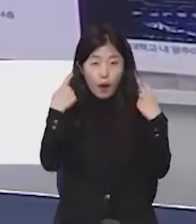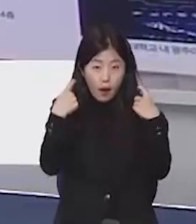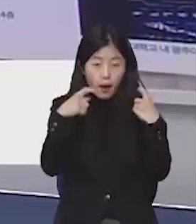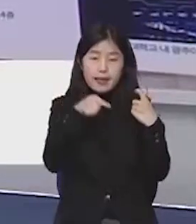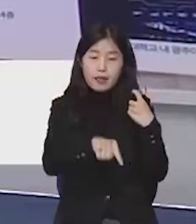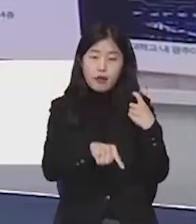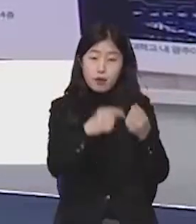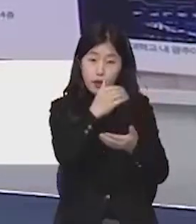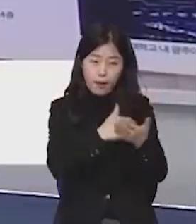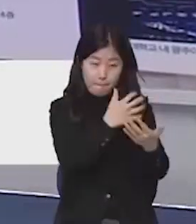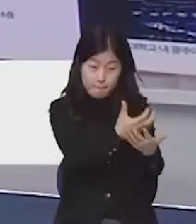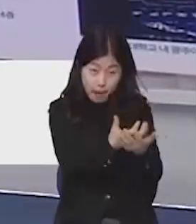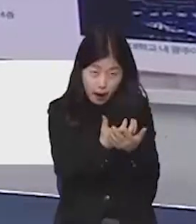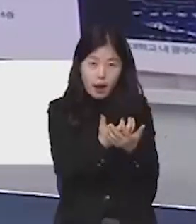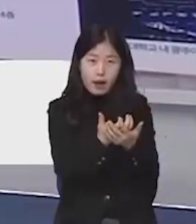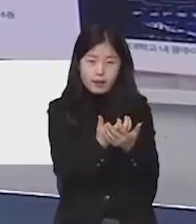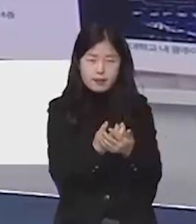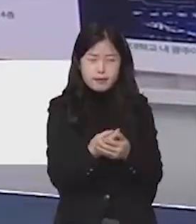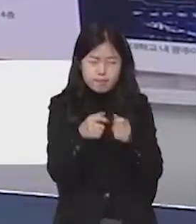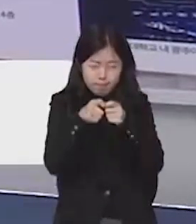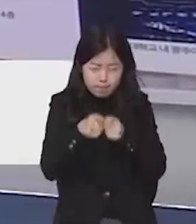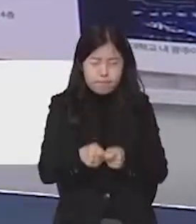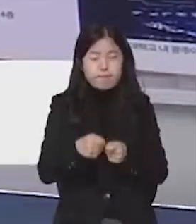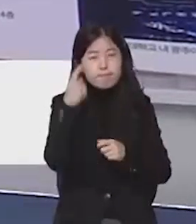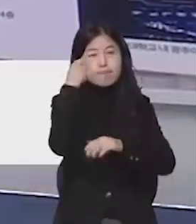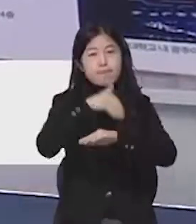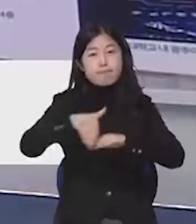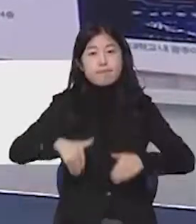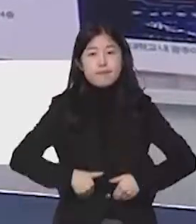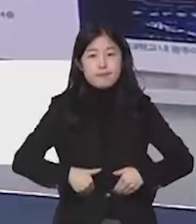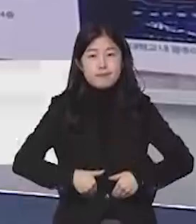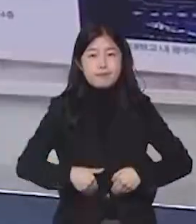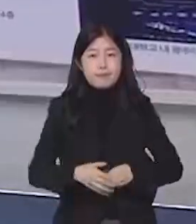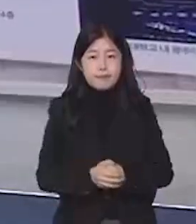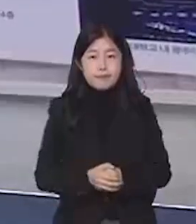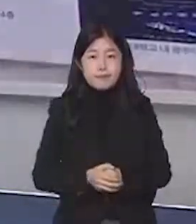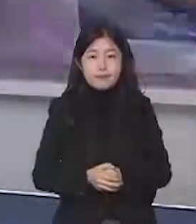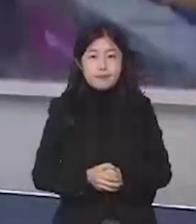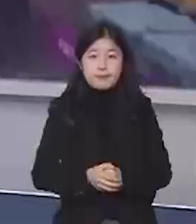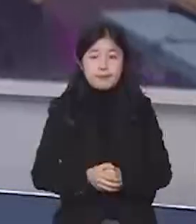잘 활용해서 꼼꼼하고 치밀한 계획을 수립해야 된다고 생각합니다